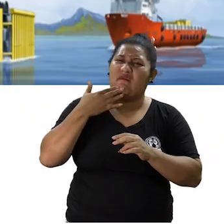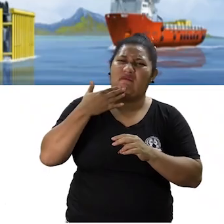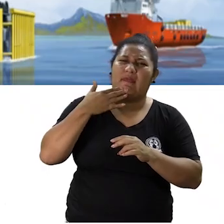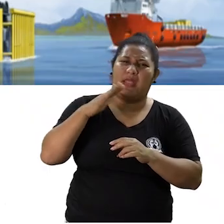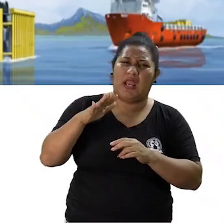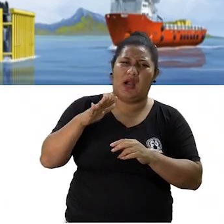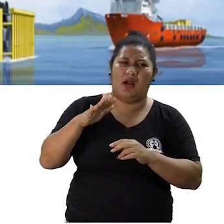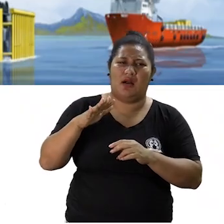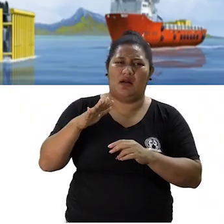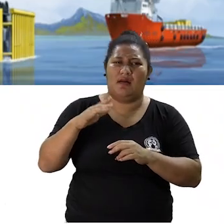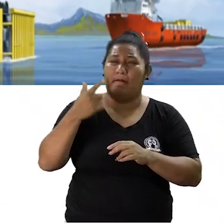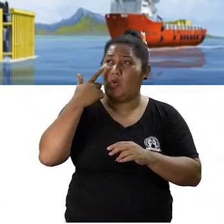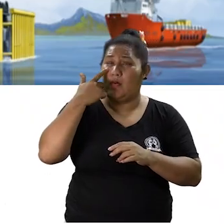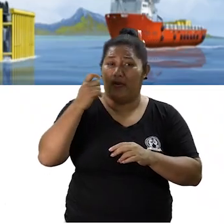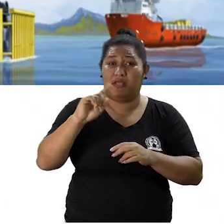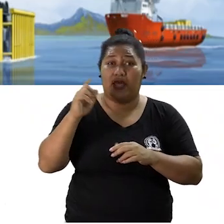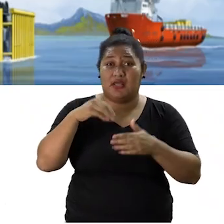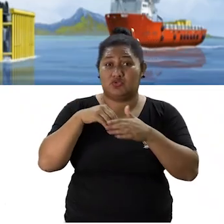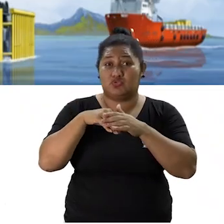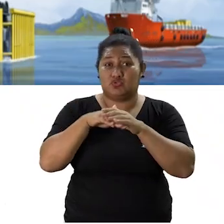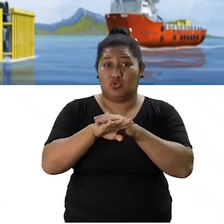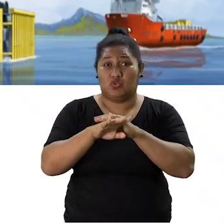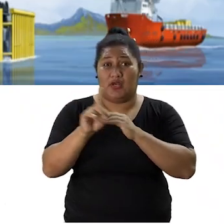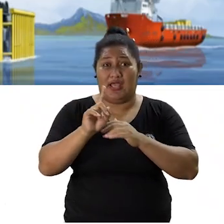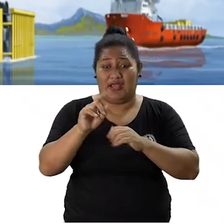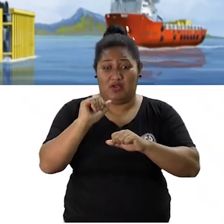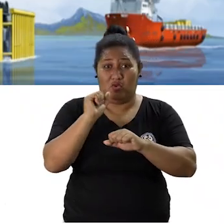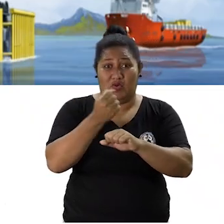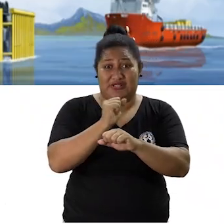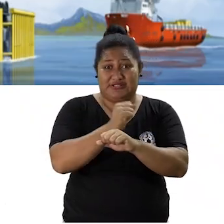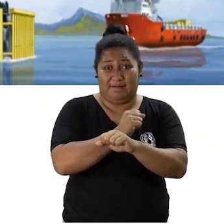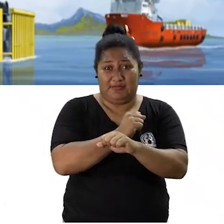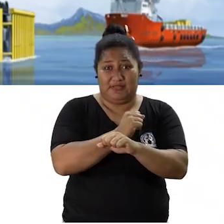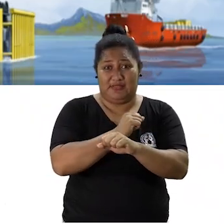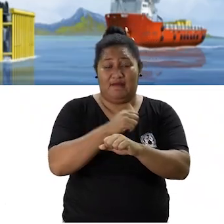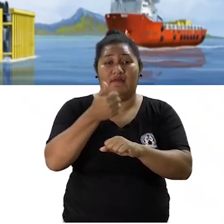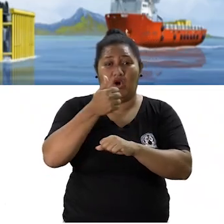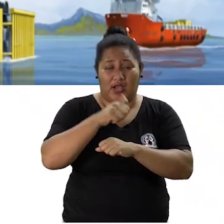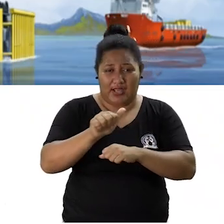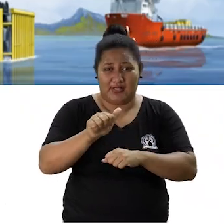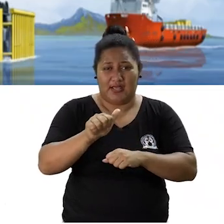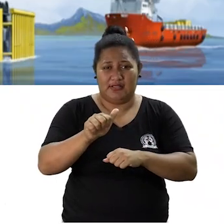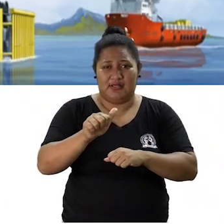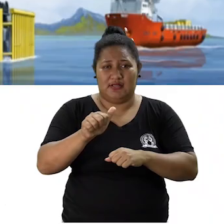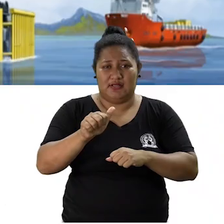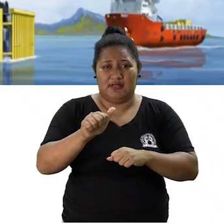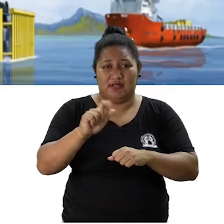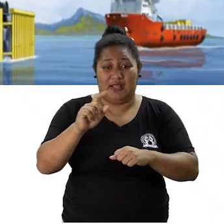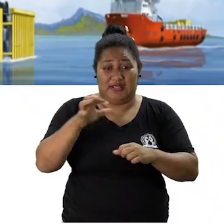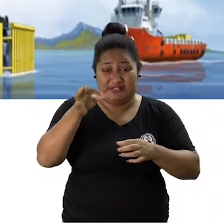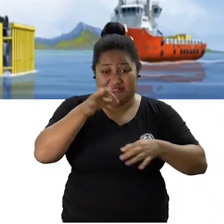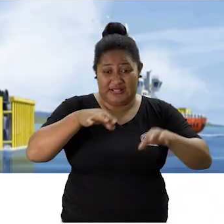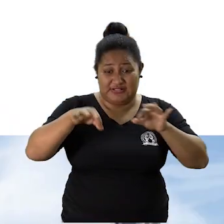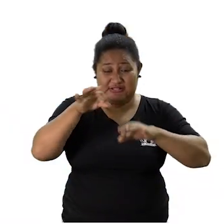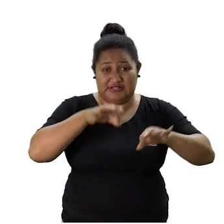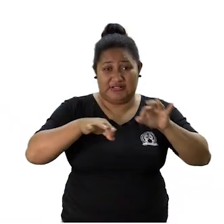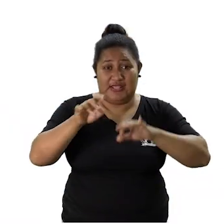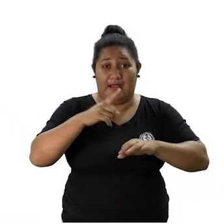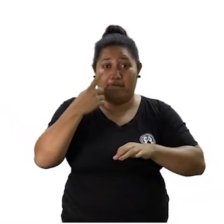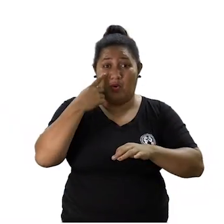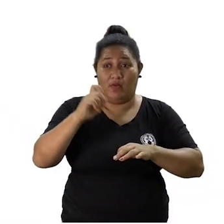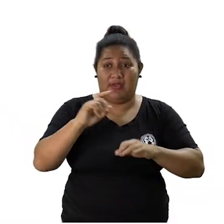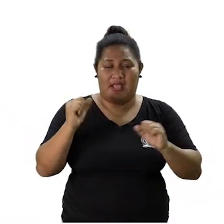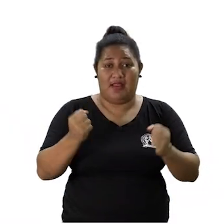peona mo mai te tono, tono le sami. Mo wha o ngā ina scientists mo mai le